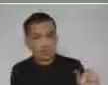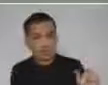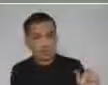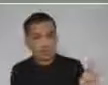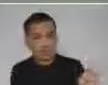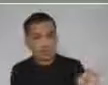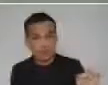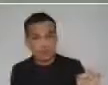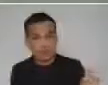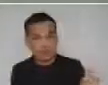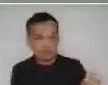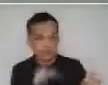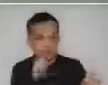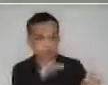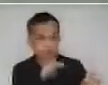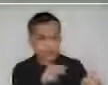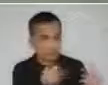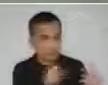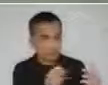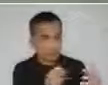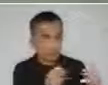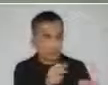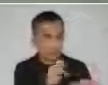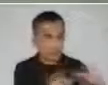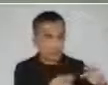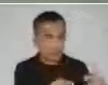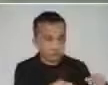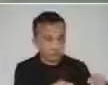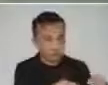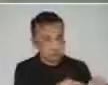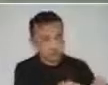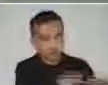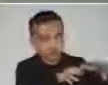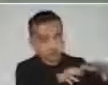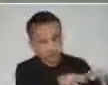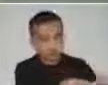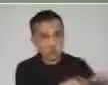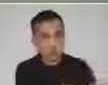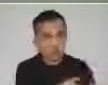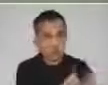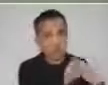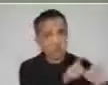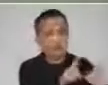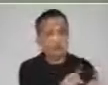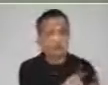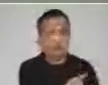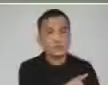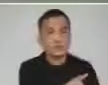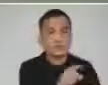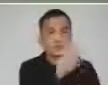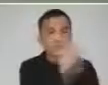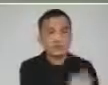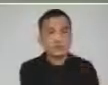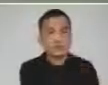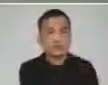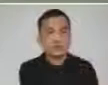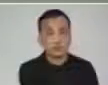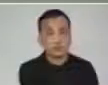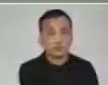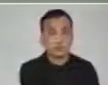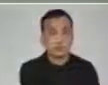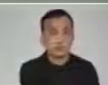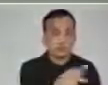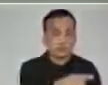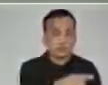na 136. Yan muna ang latest Chica on the Road mula rito sa MMDA Metro Base.